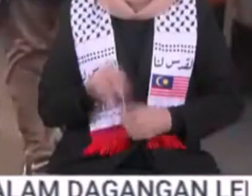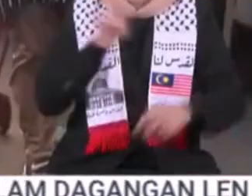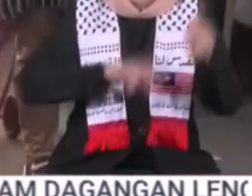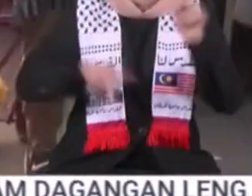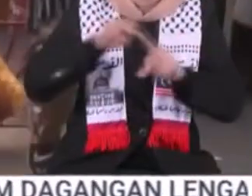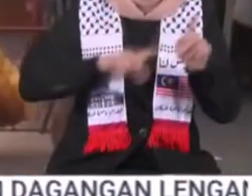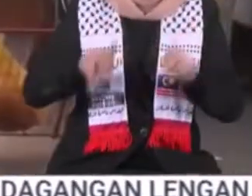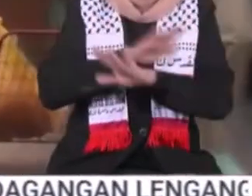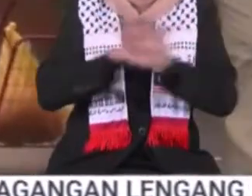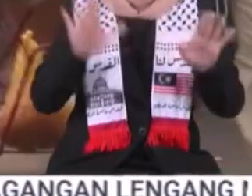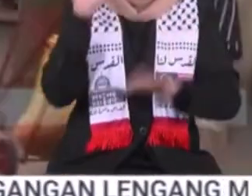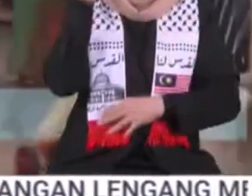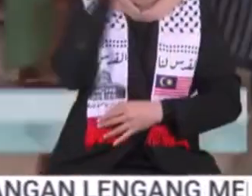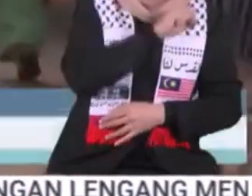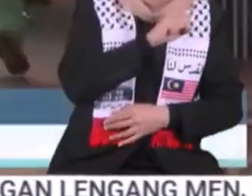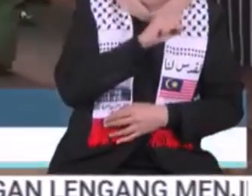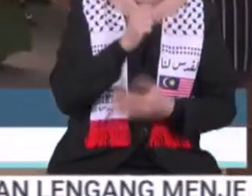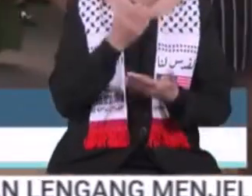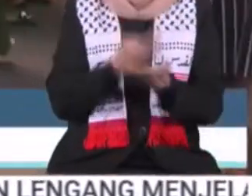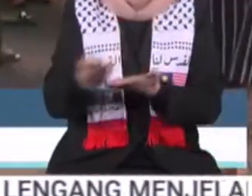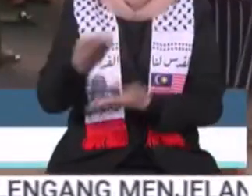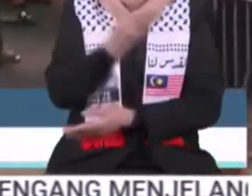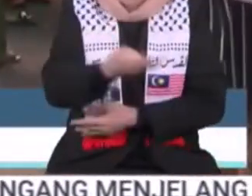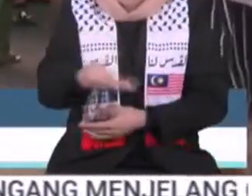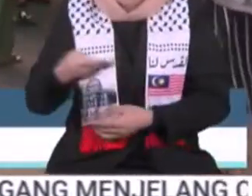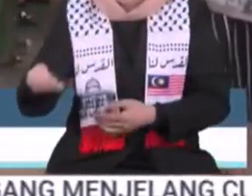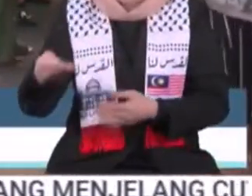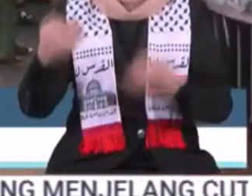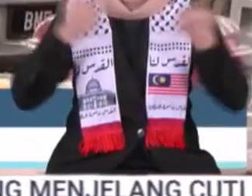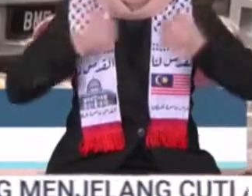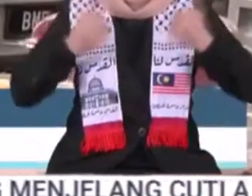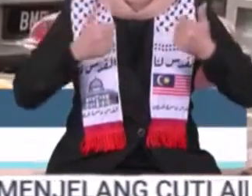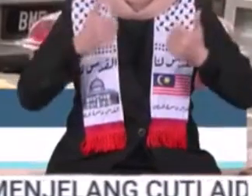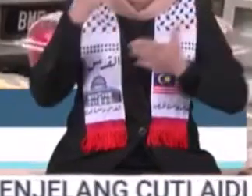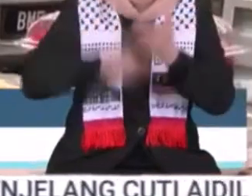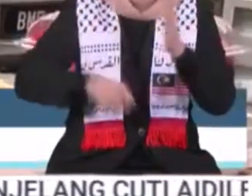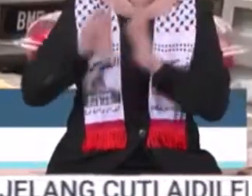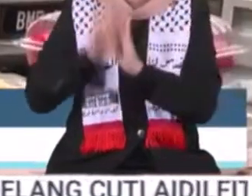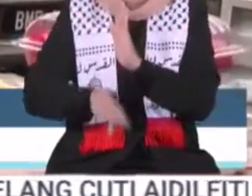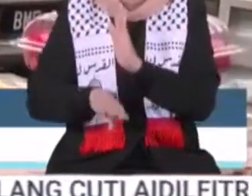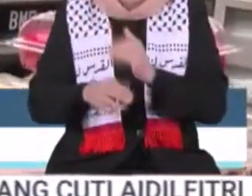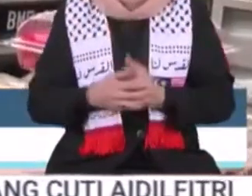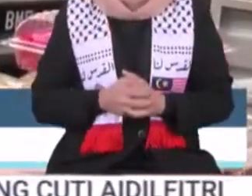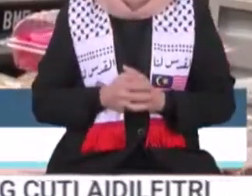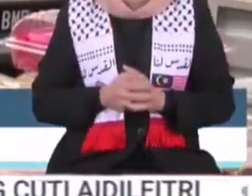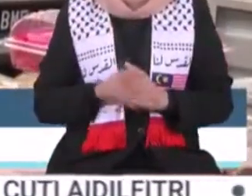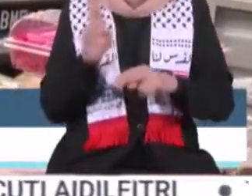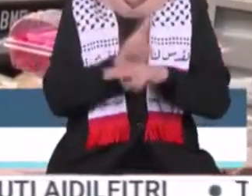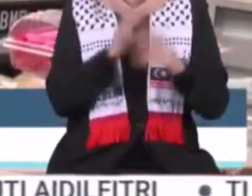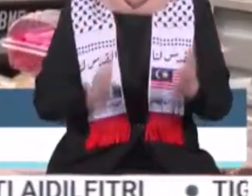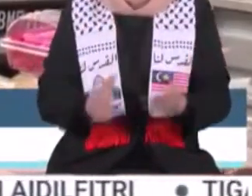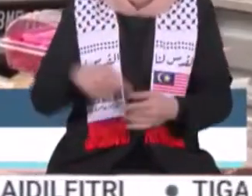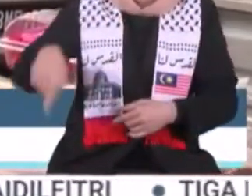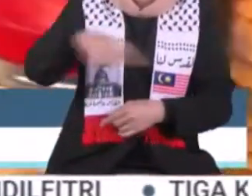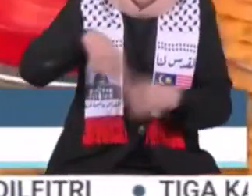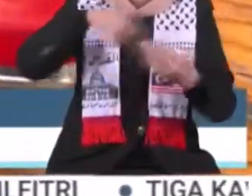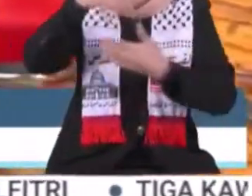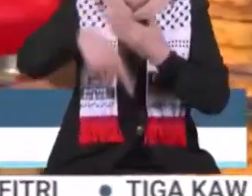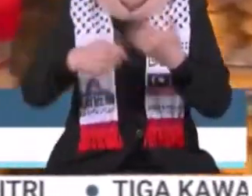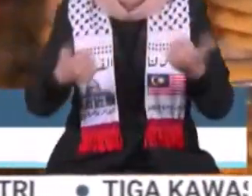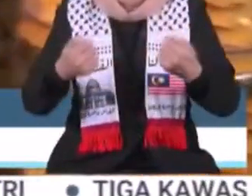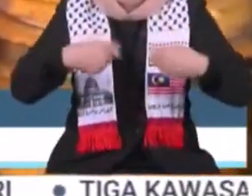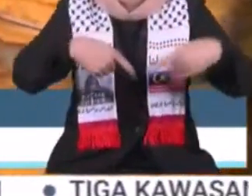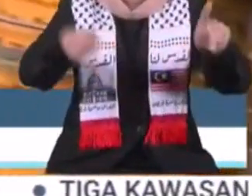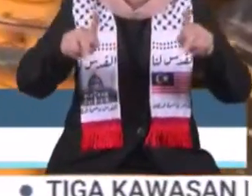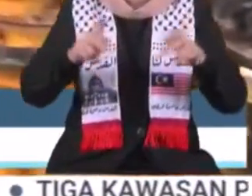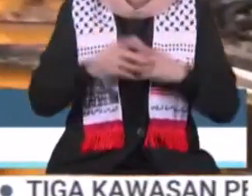Orang ramai tidak melepaskan peluang mendapatkan barangan keperluan Aidilfitri pada harga rendah. Selain pengguna, program tersebut turut memberi